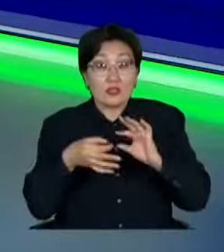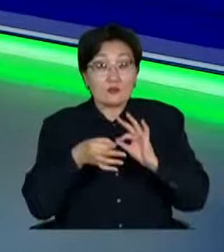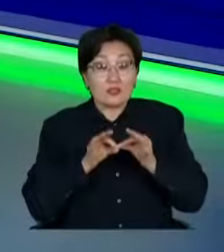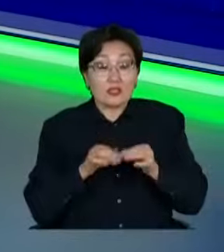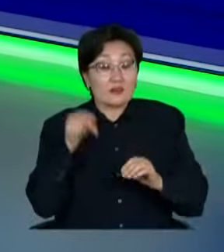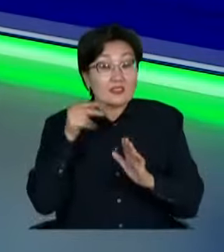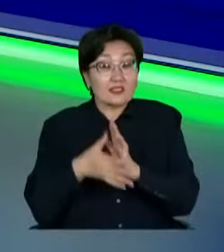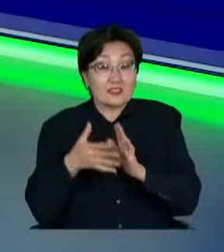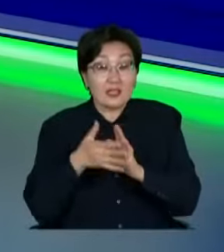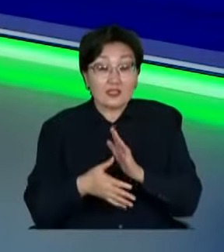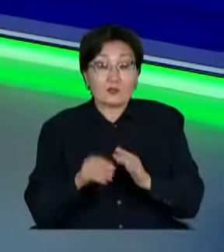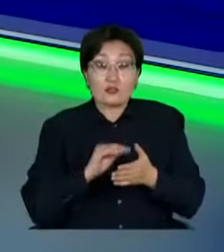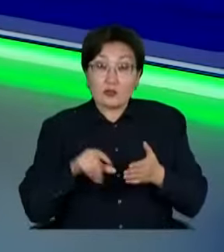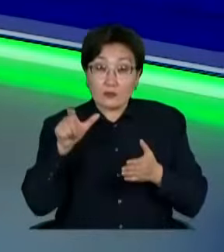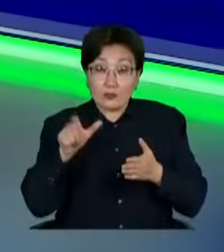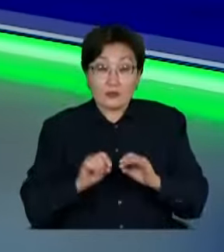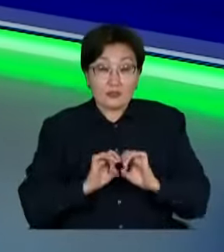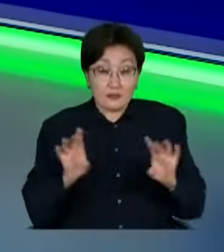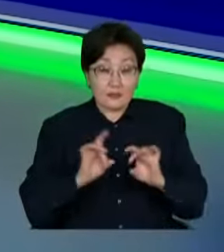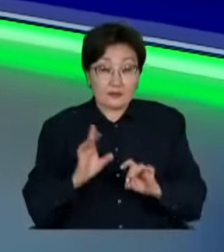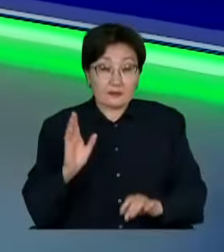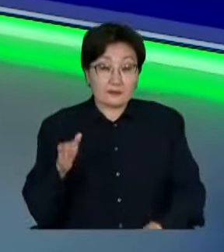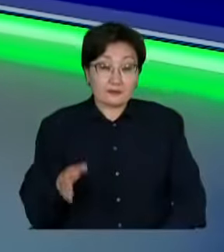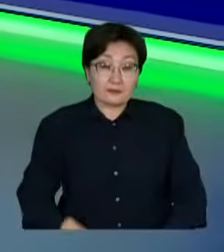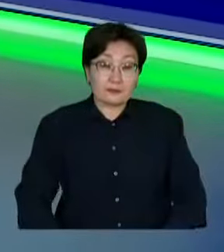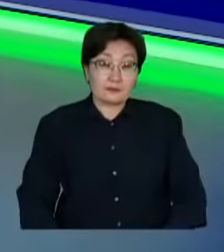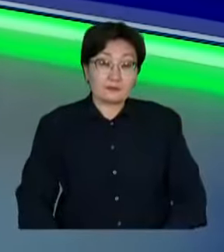жайын зерттеп қайтқан әріптесім Рүстем Айткарым жауап береді.